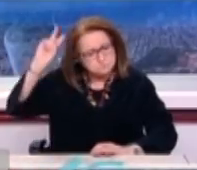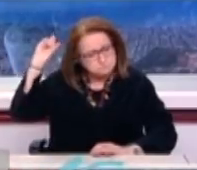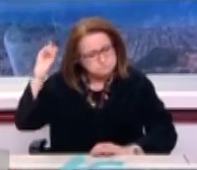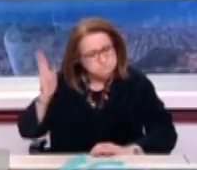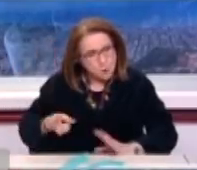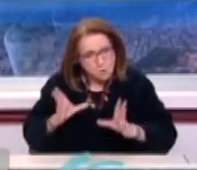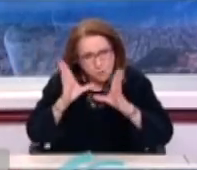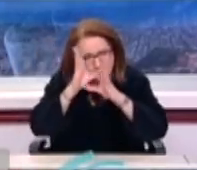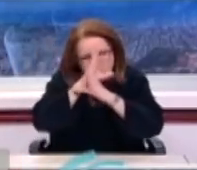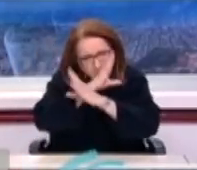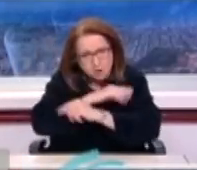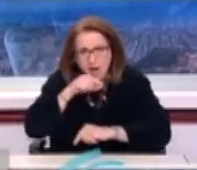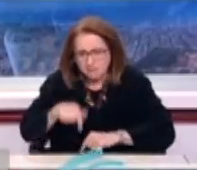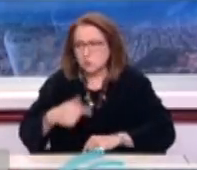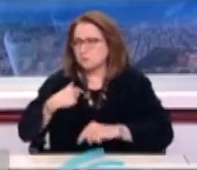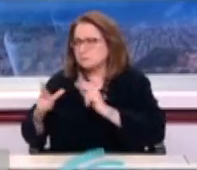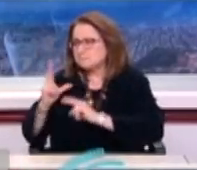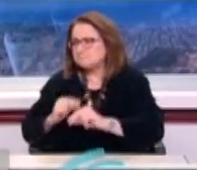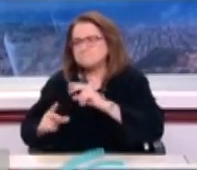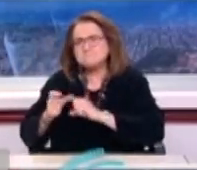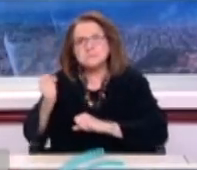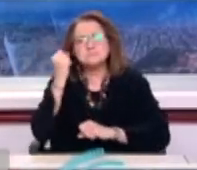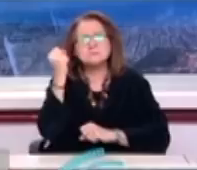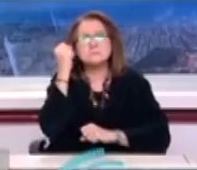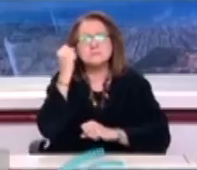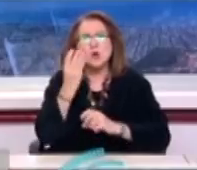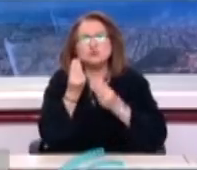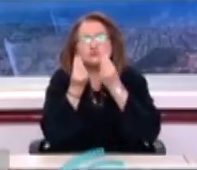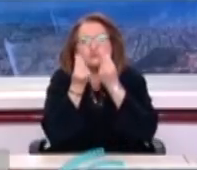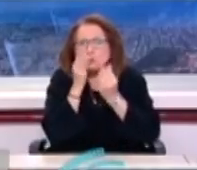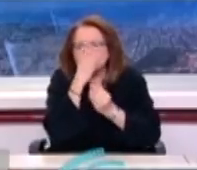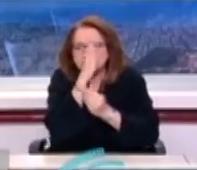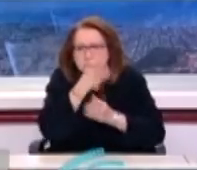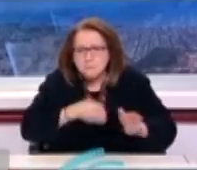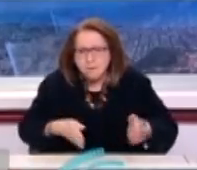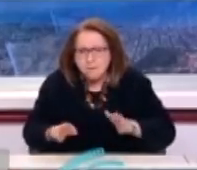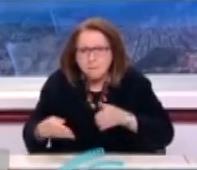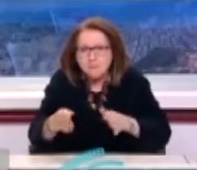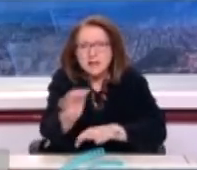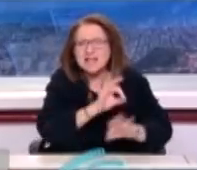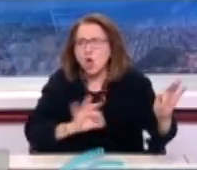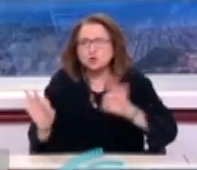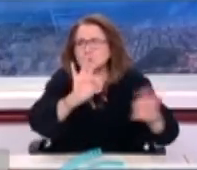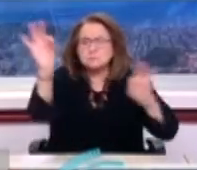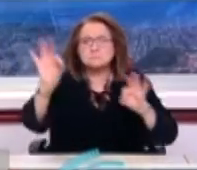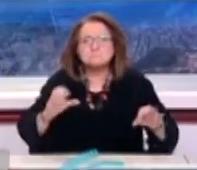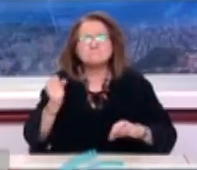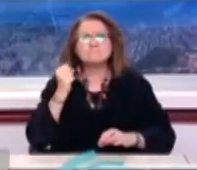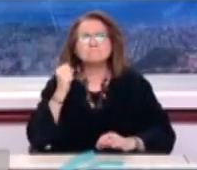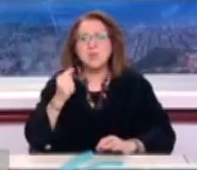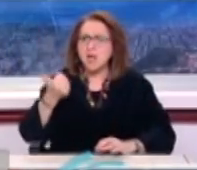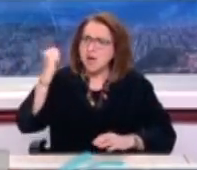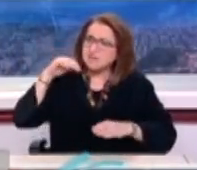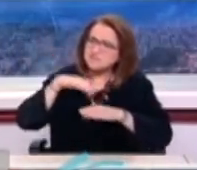βράδυ και σήμερα με συναδέλφους από το Ευρωπαϊκό CDC σχετικά με την δυναμική αυτού του ιού, ο